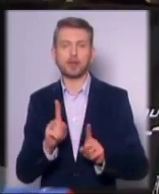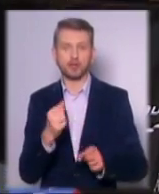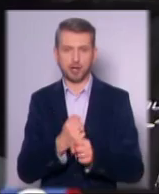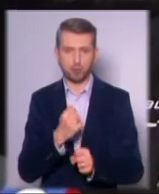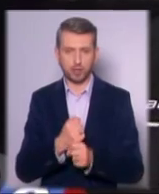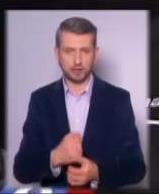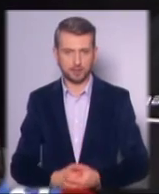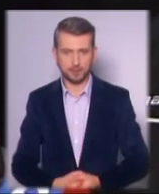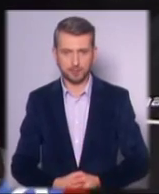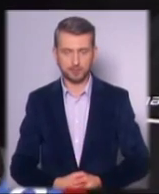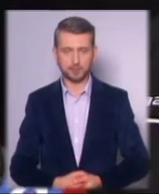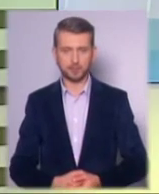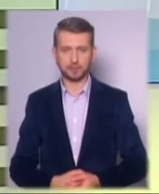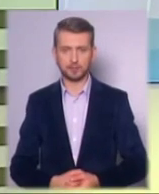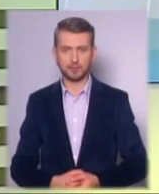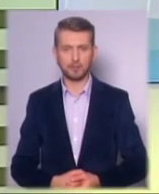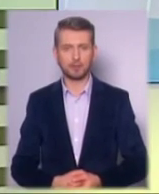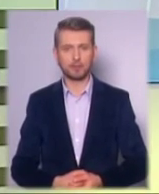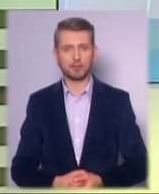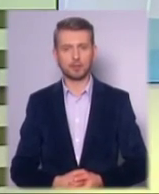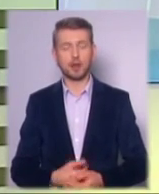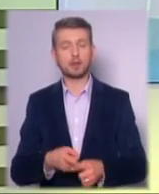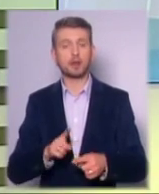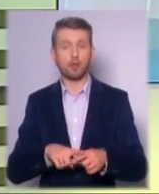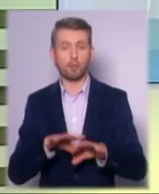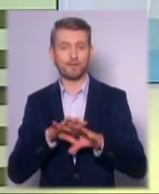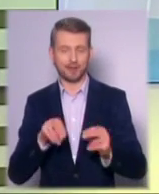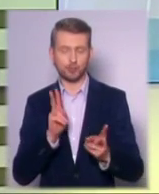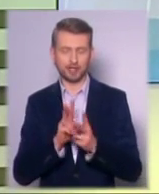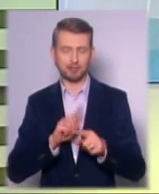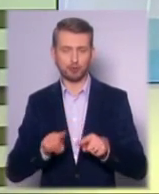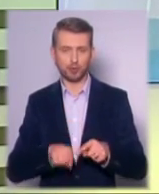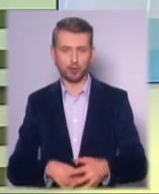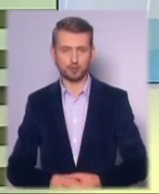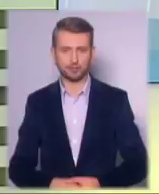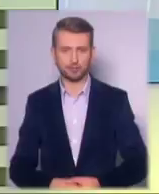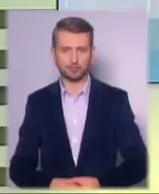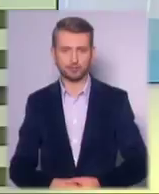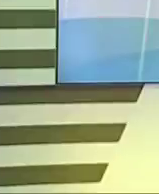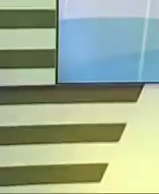работать. На цьому все. Дякую за увагу. Хай щастить.